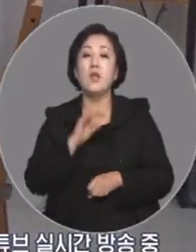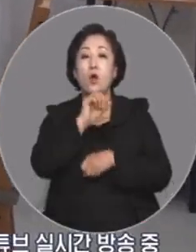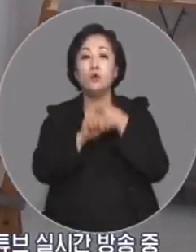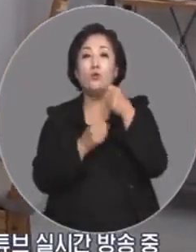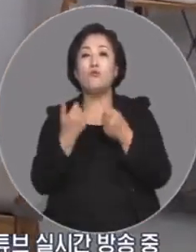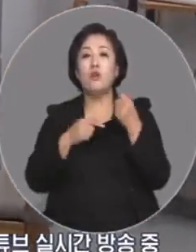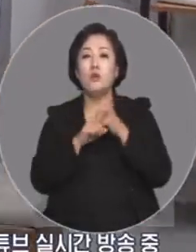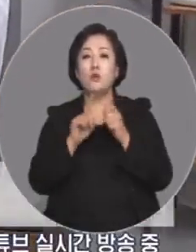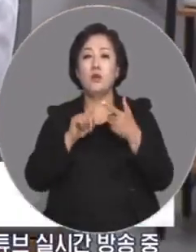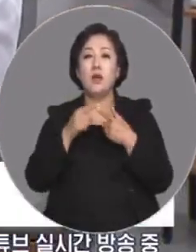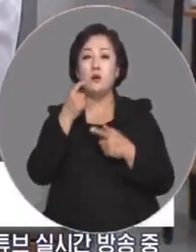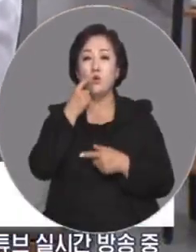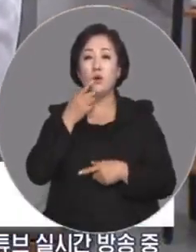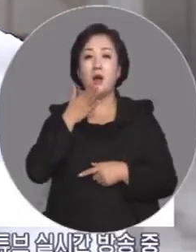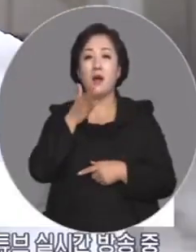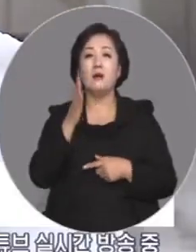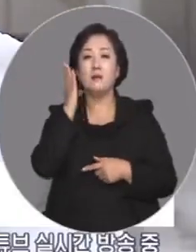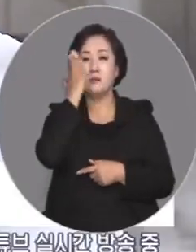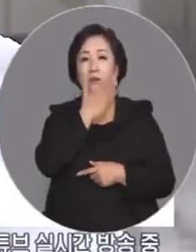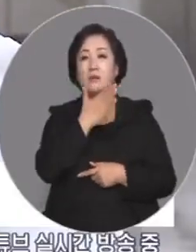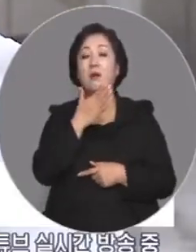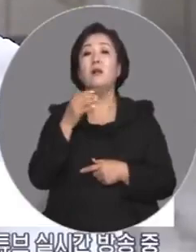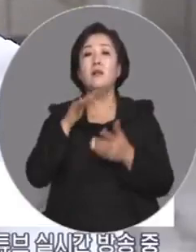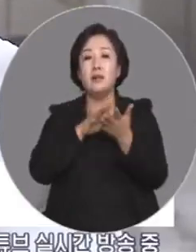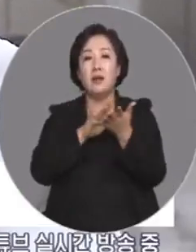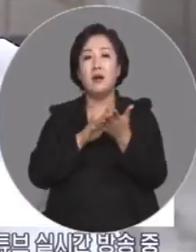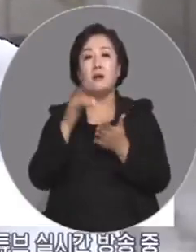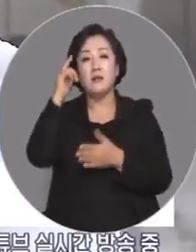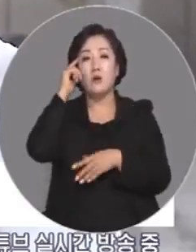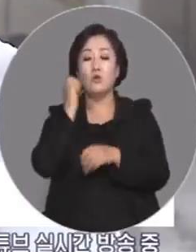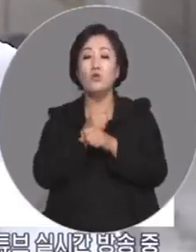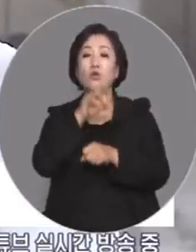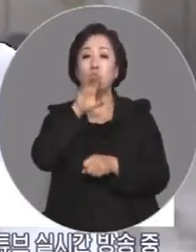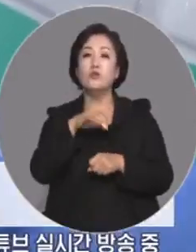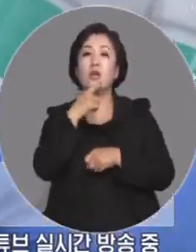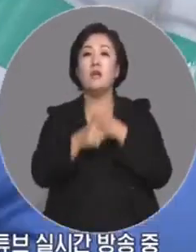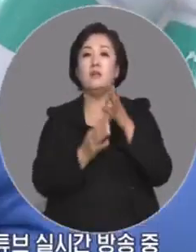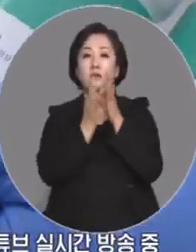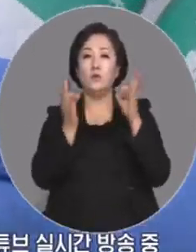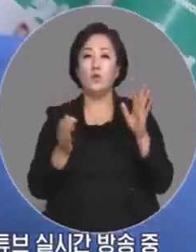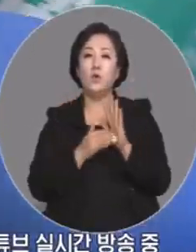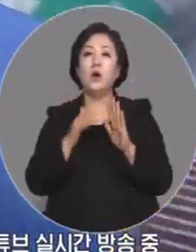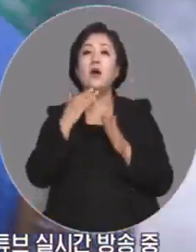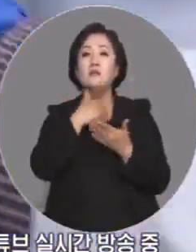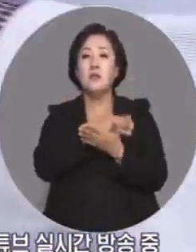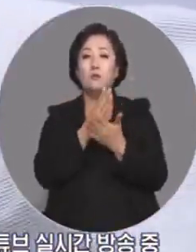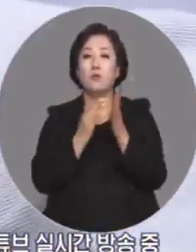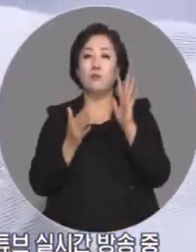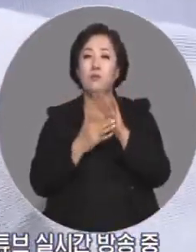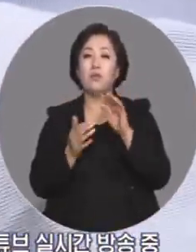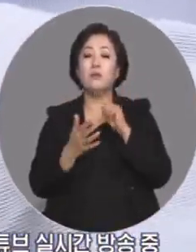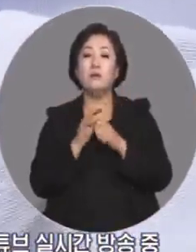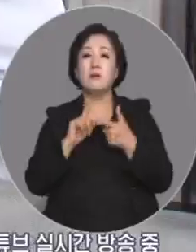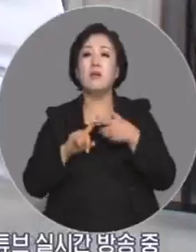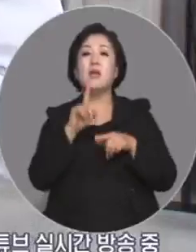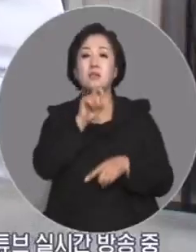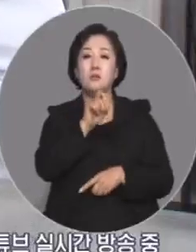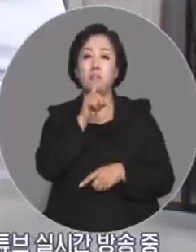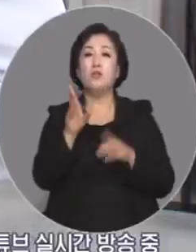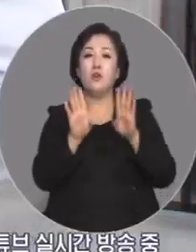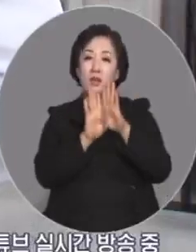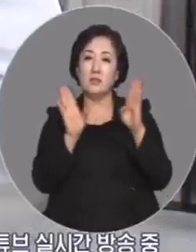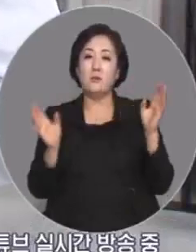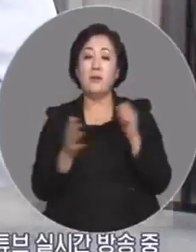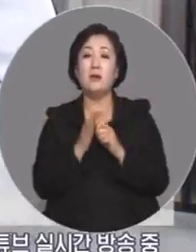반려동물을 위한 구강청결제를 개발하고 있는 김선종 씨. 1년간 연구해 만든 이 상품을 다음 달이면 선보입니다.